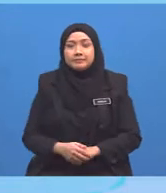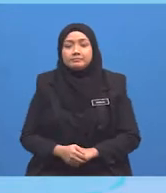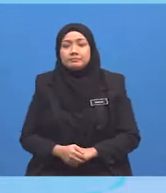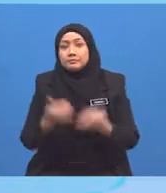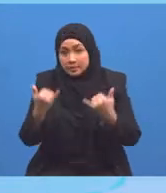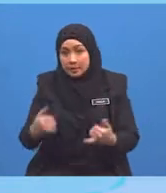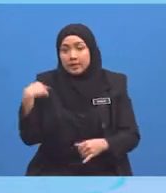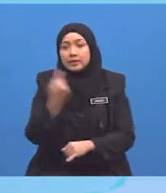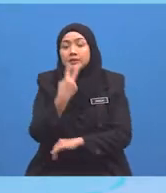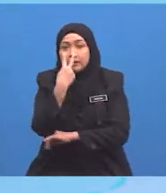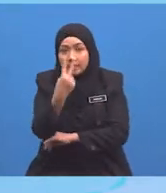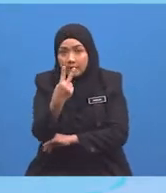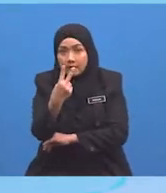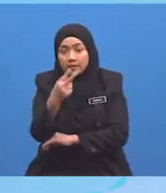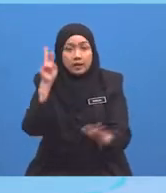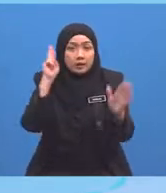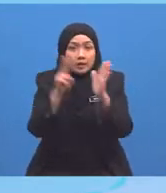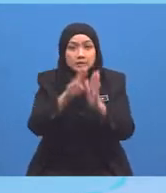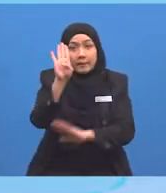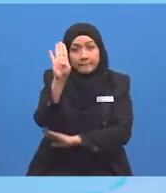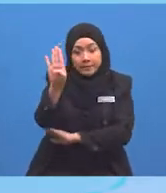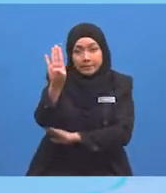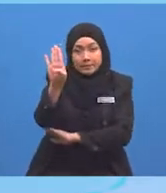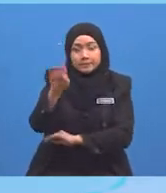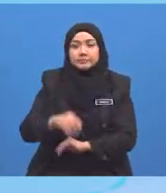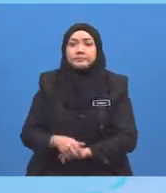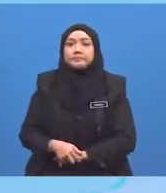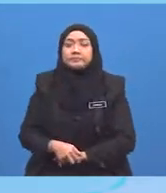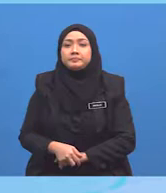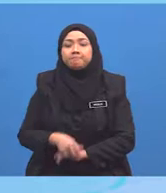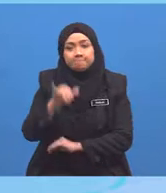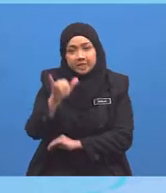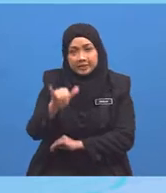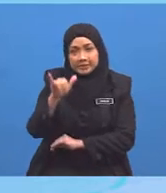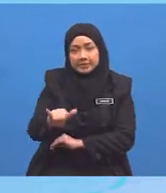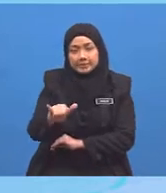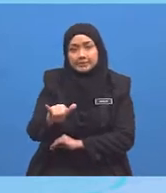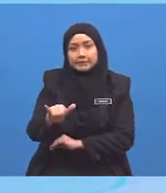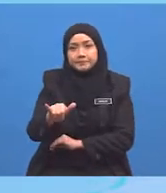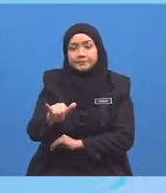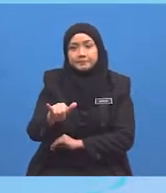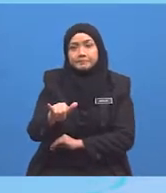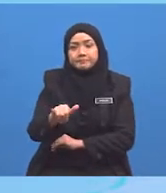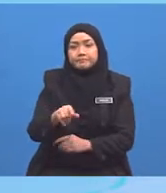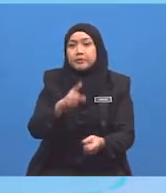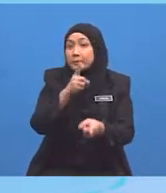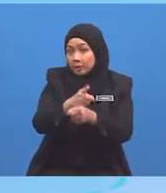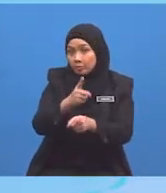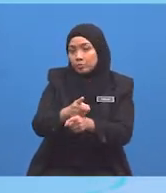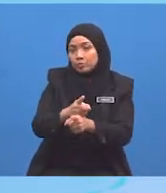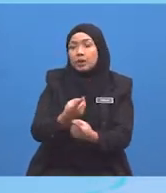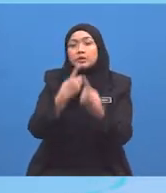kita lihat rajah B pula. Ya, Tania, tepat sekali jawapan